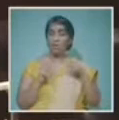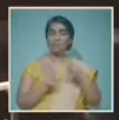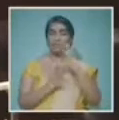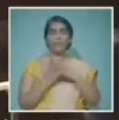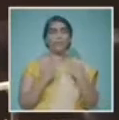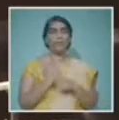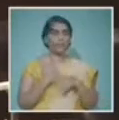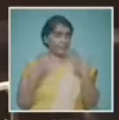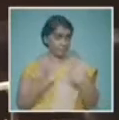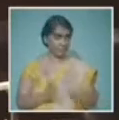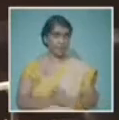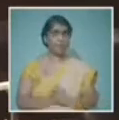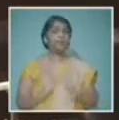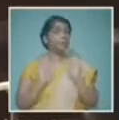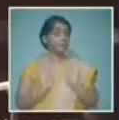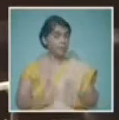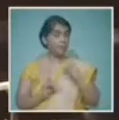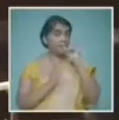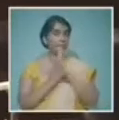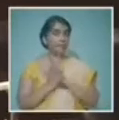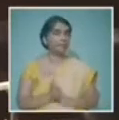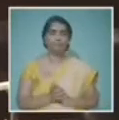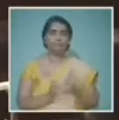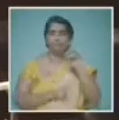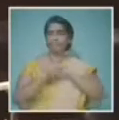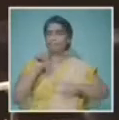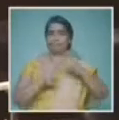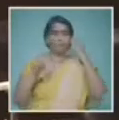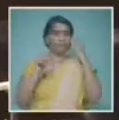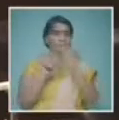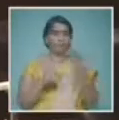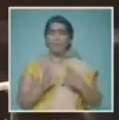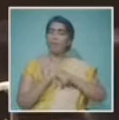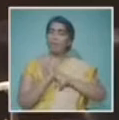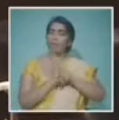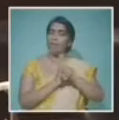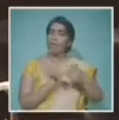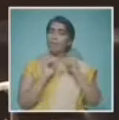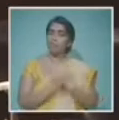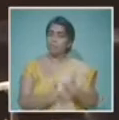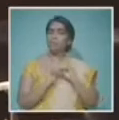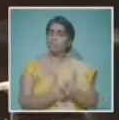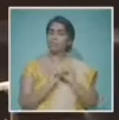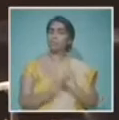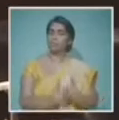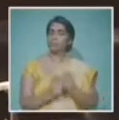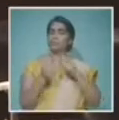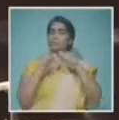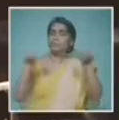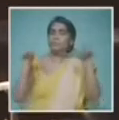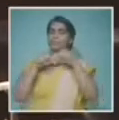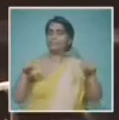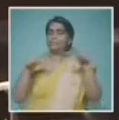ව්‍යවස්ථාවක් සම්පාදනය කරලා තිබෙනවා. හැබැයි ඒ ව්‍යවස්ථාව ගැන කිසි සාකච්ඡාවක් නැහැ. අර පැරණියකට නැවත නැවත පැලස්තර